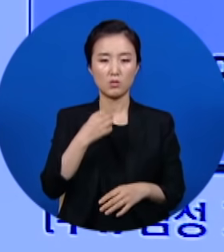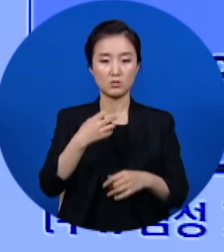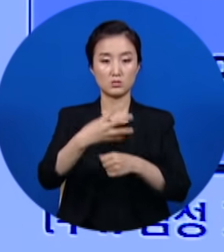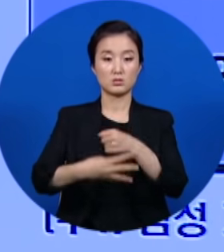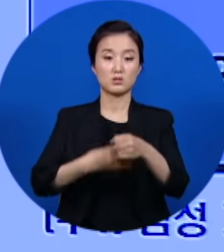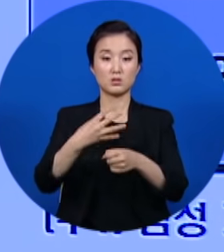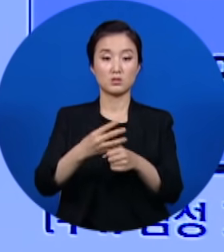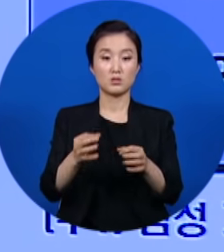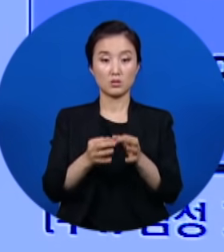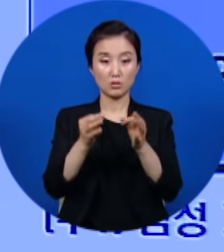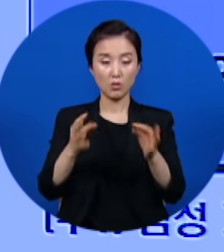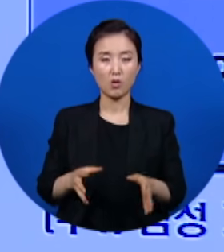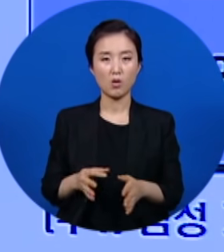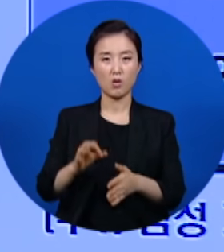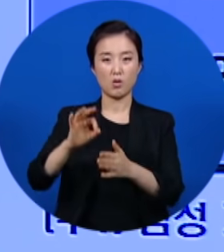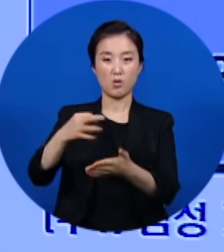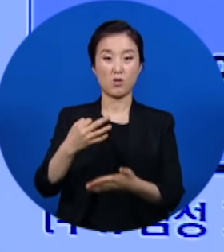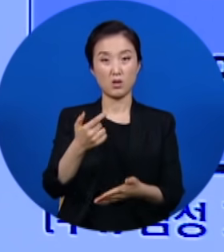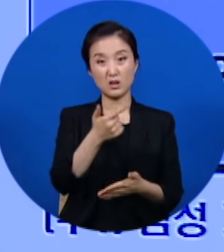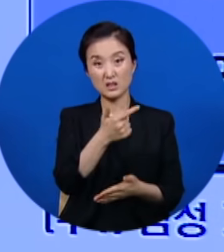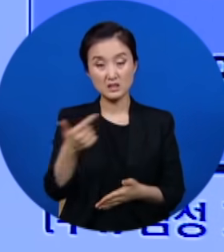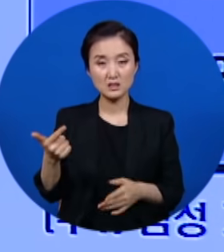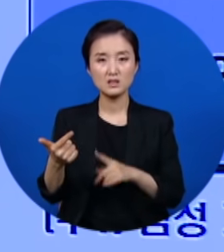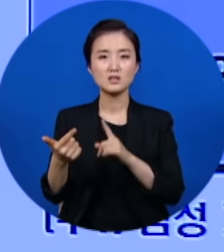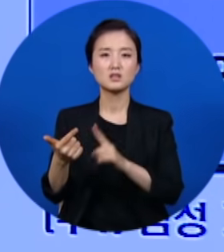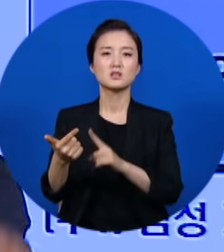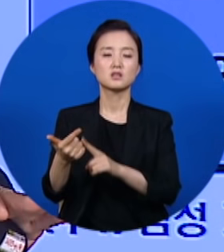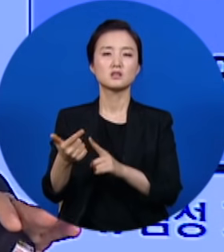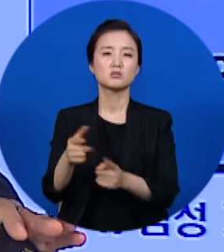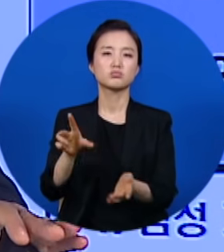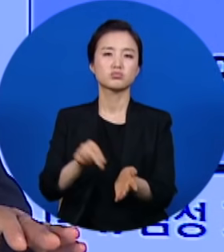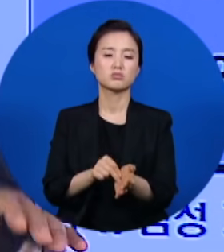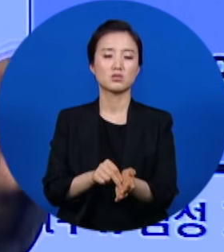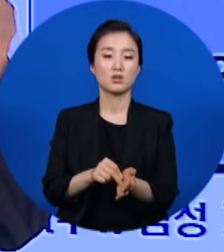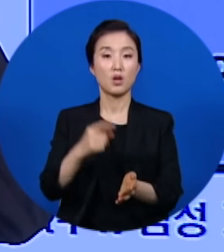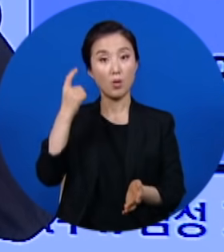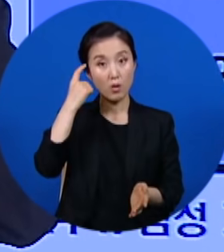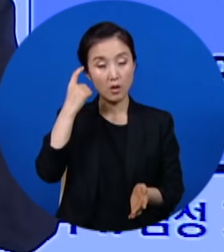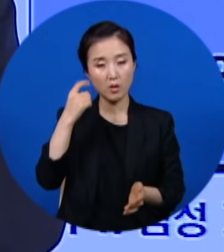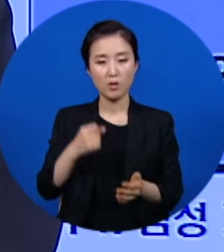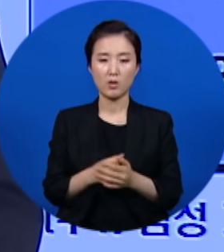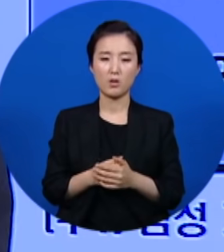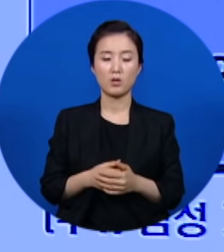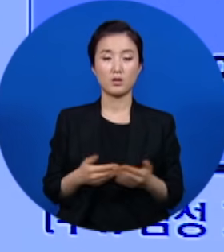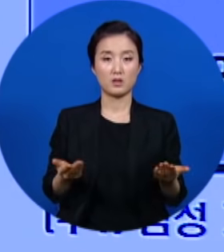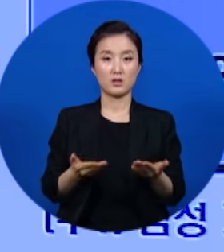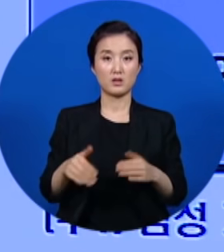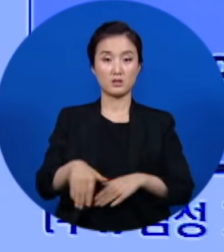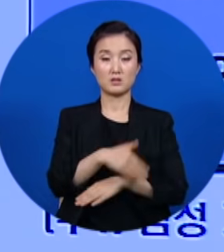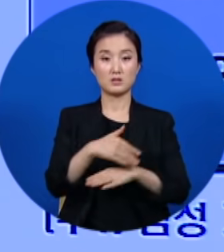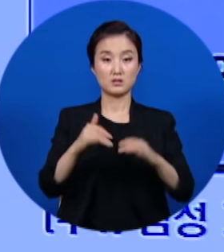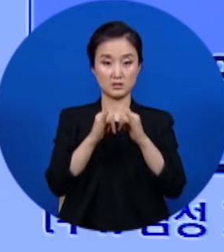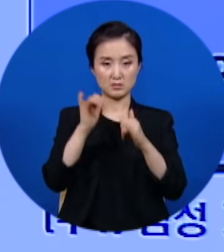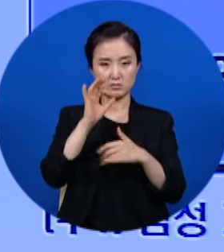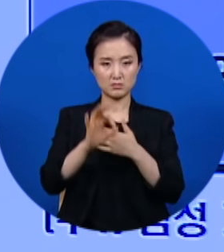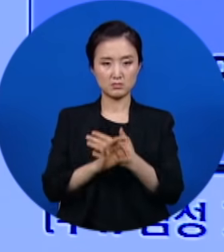동안 고액 연봉 받은게 화가 되는 거에요 이제 후배들을 봐도 직장인들은 일시적으로 고액 연봉